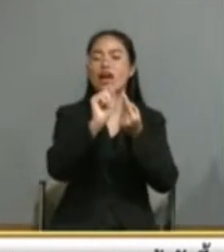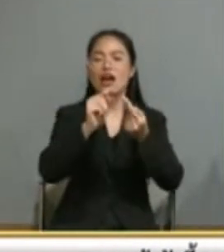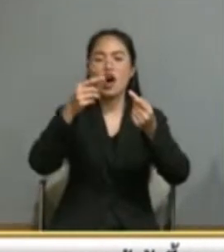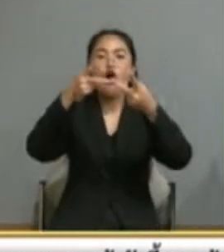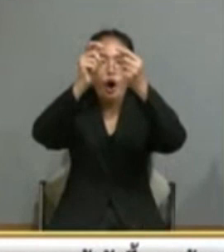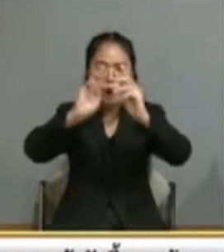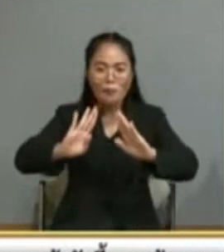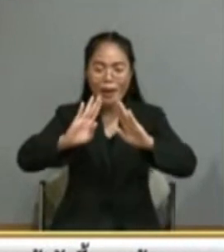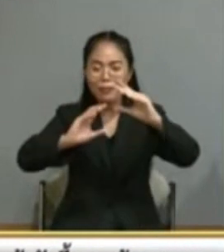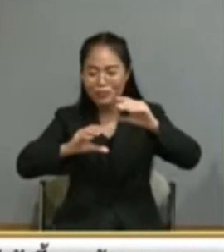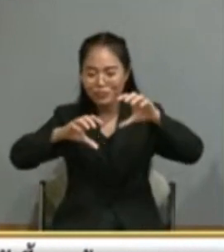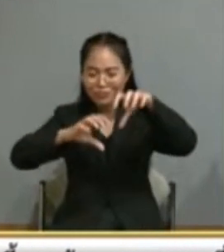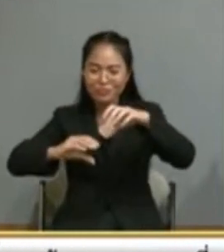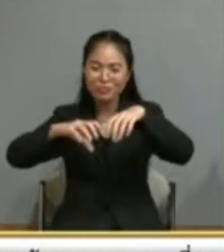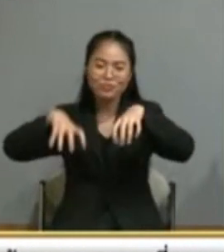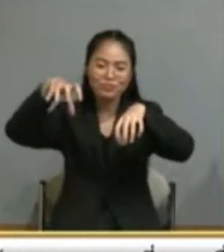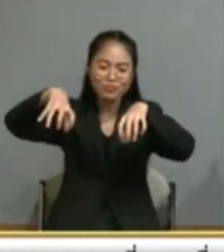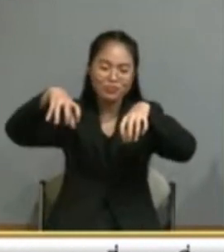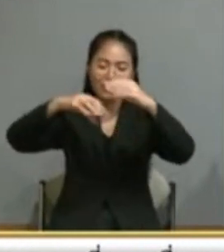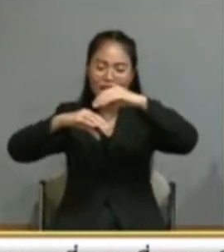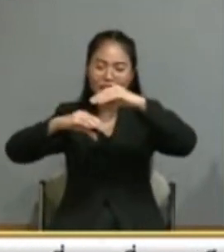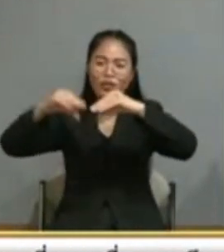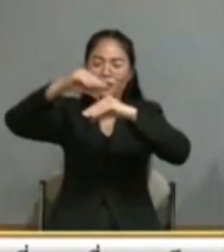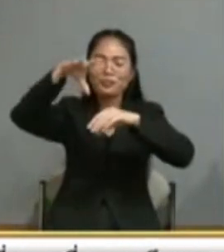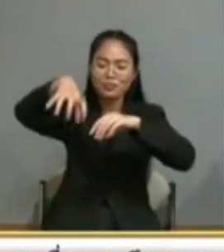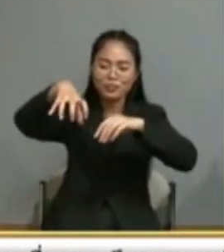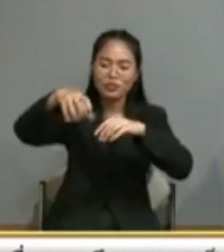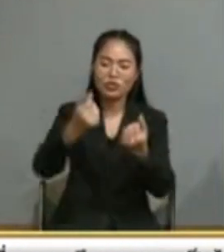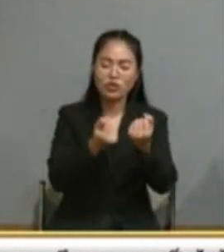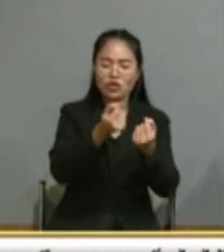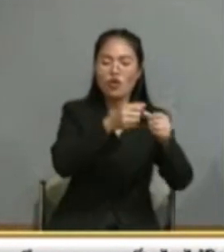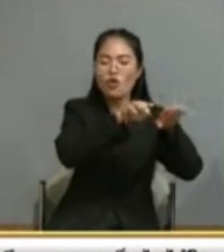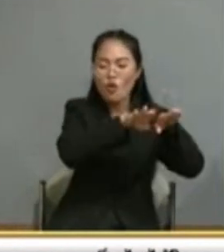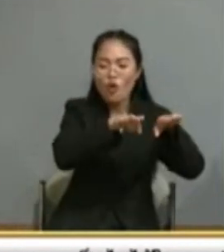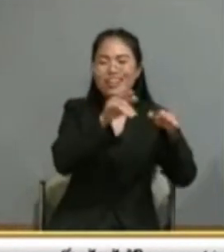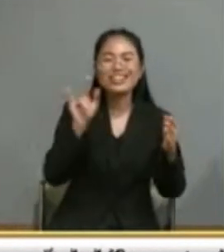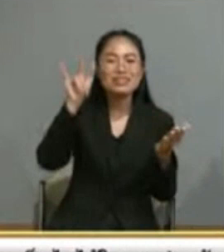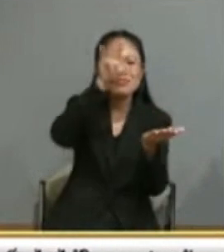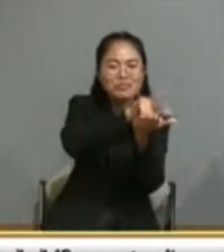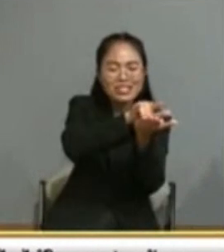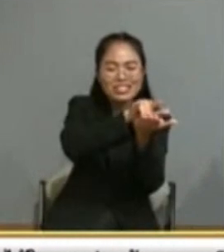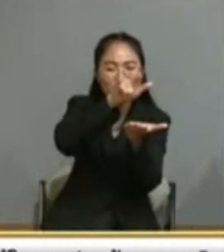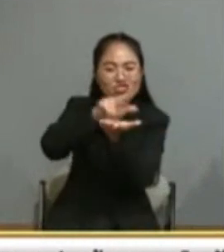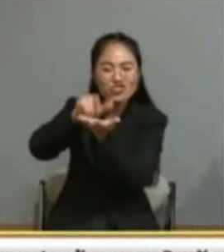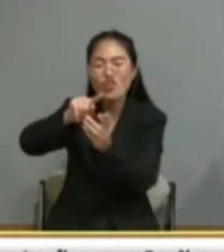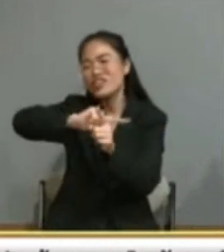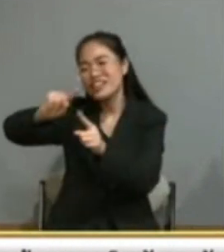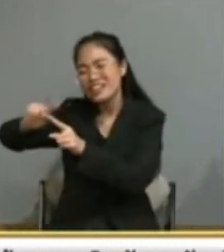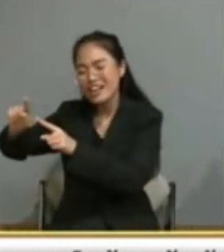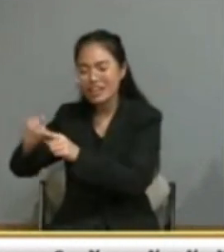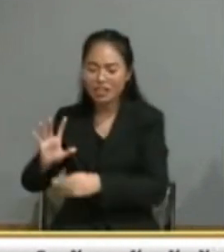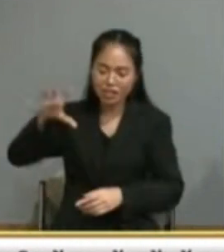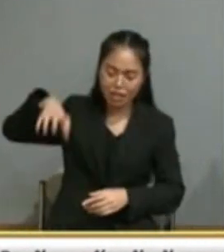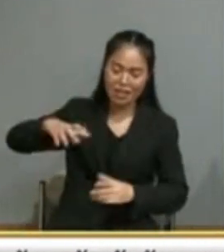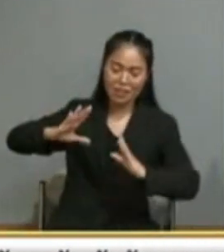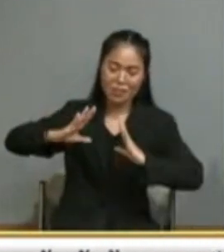บแล้วก็งานก่อสรางทางโ่ according to inson, and ลาญจอดเครื่องบินร่มทงงคประกอบ้ื่นๆ แล